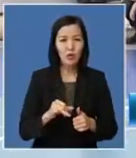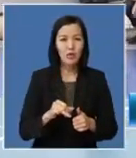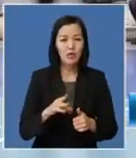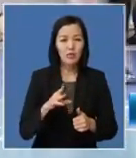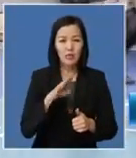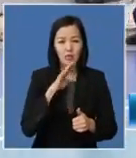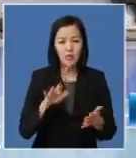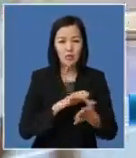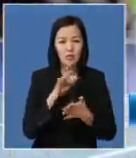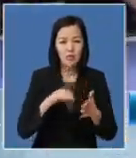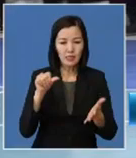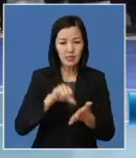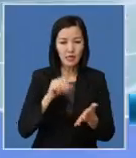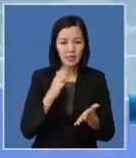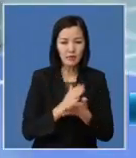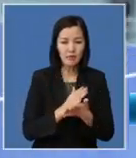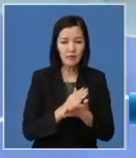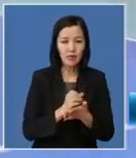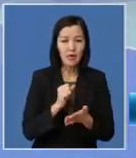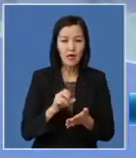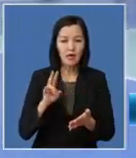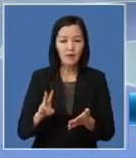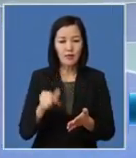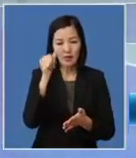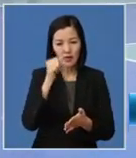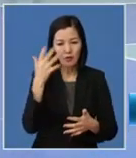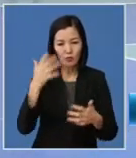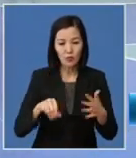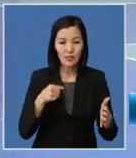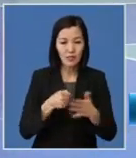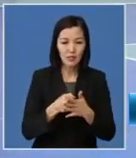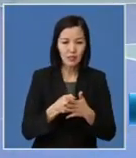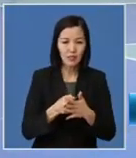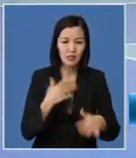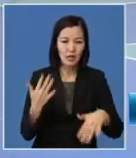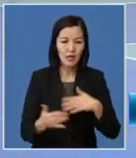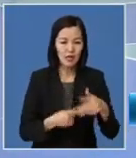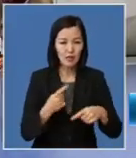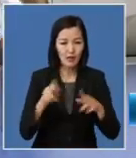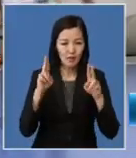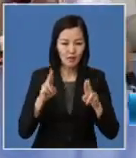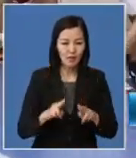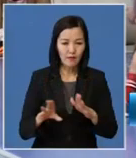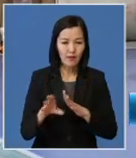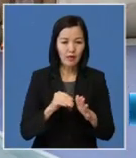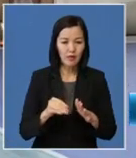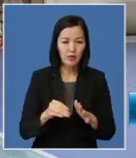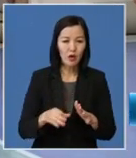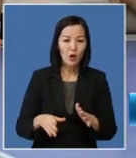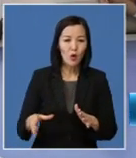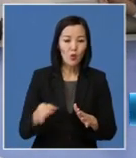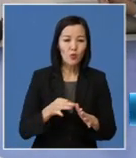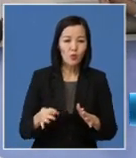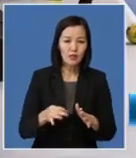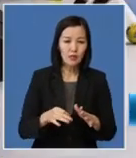қосылған. Жарыс ақпан айының ортасына дейін жалғасады. Жеңімпаз айналмалы жүйе қорытындысы бойынша анықталмақ. Айта кетейік, бұл жарыс облыстық футбол